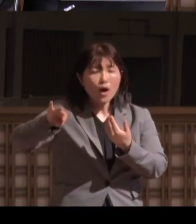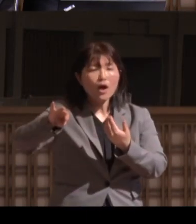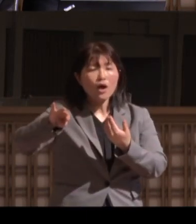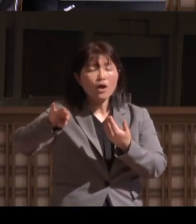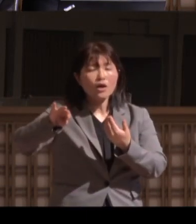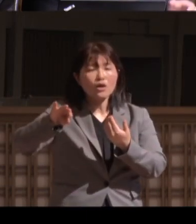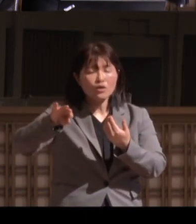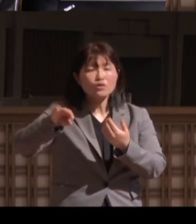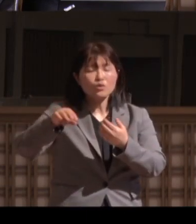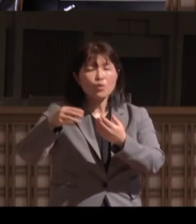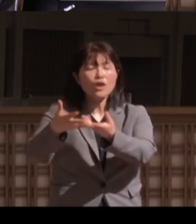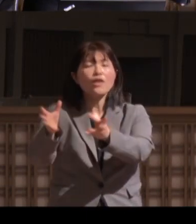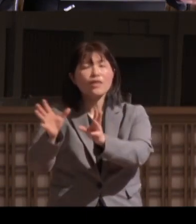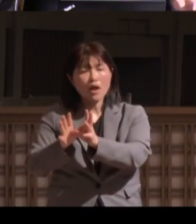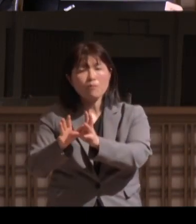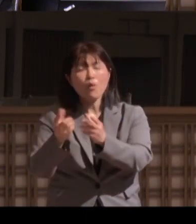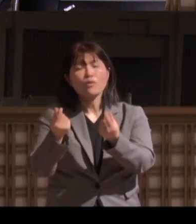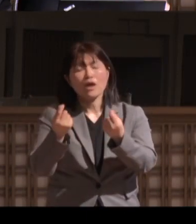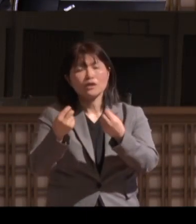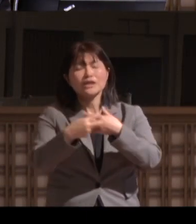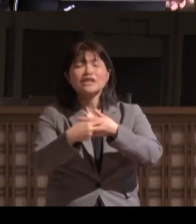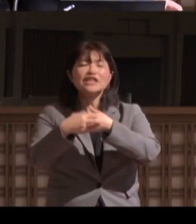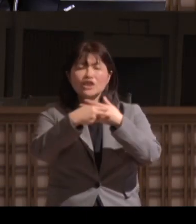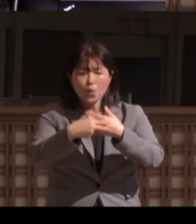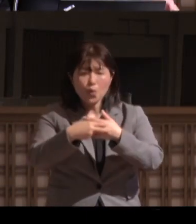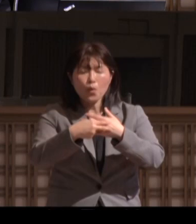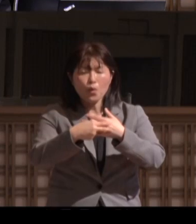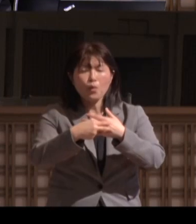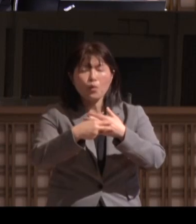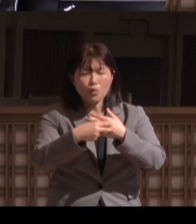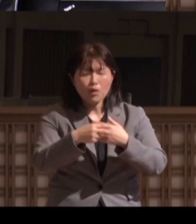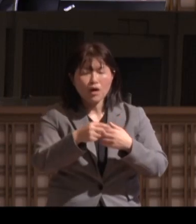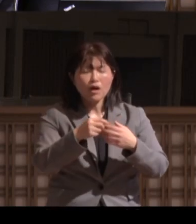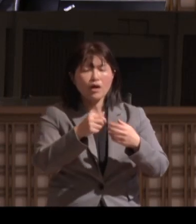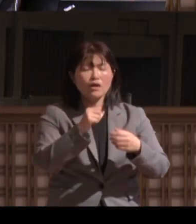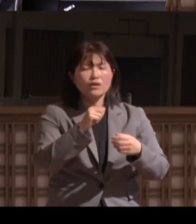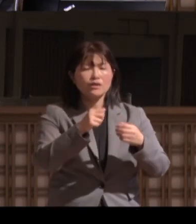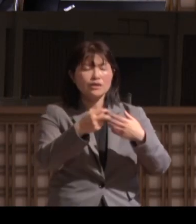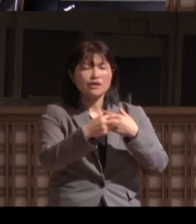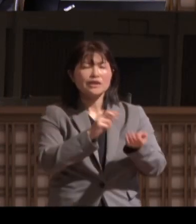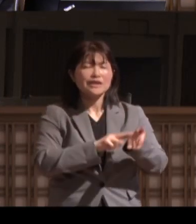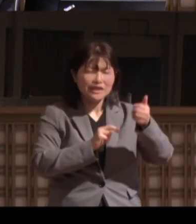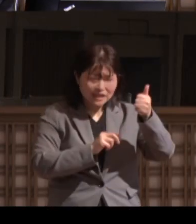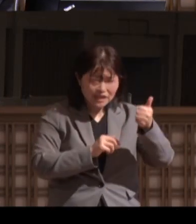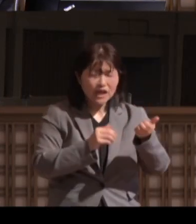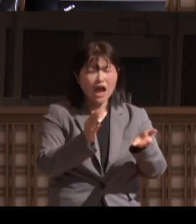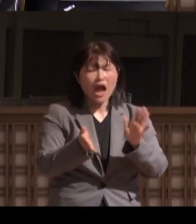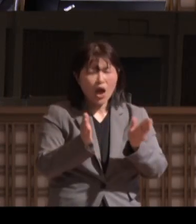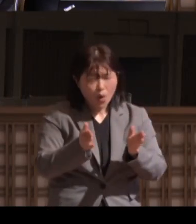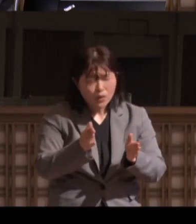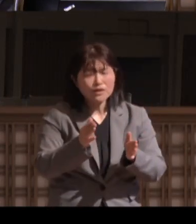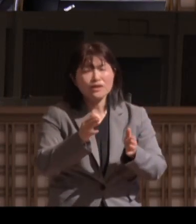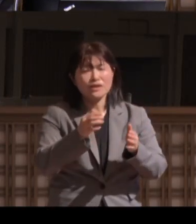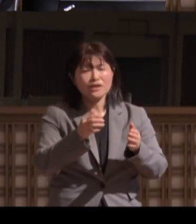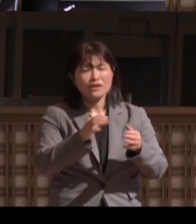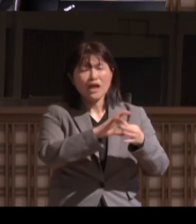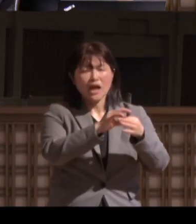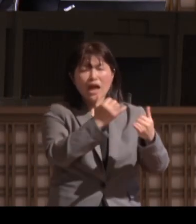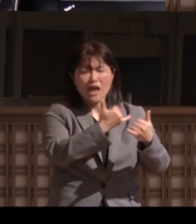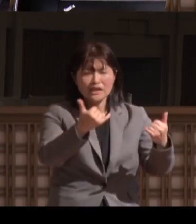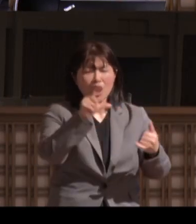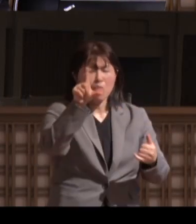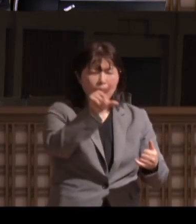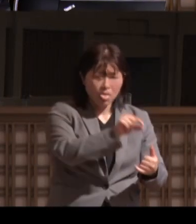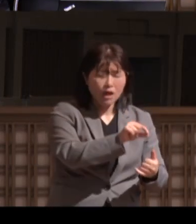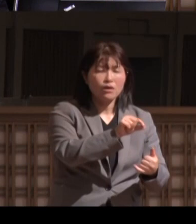同じなんだと例えば医療のセクターでは意思が足りない看護資産が足りない医療従事者が足りない産業だってそうですよね